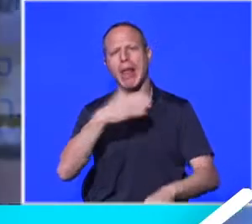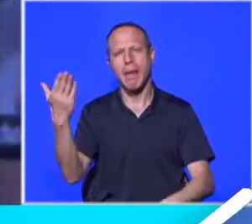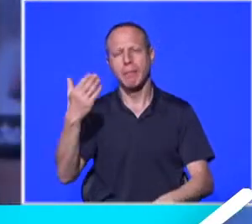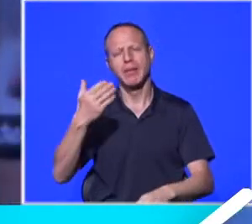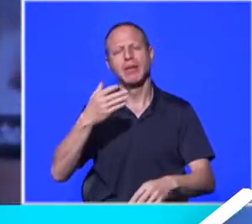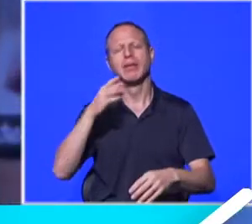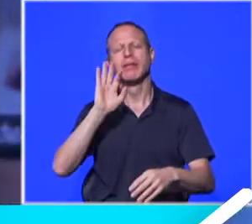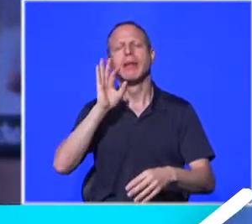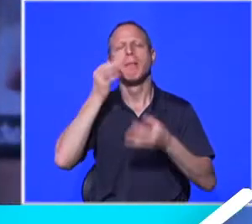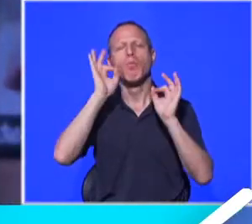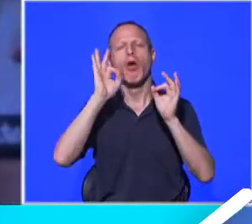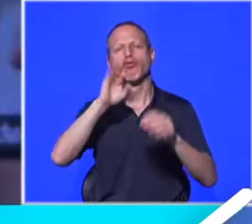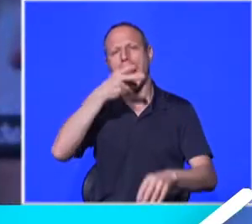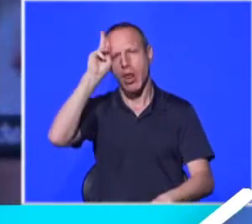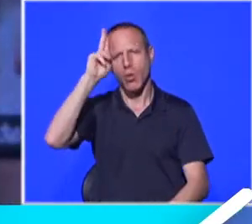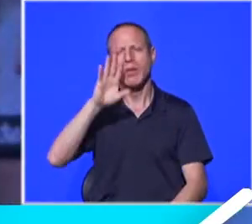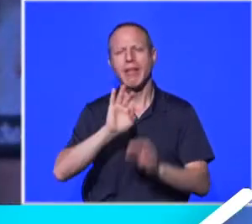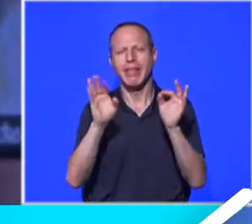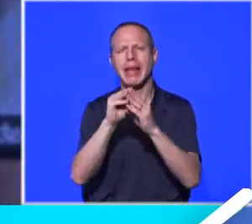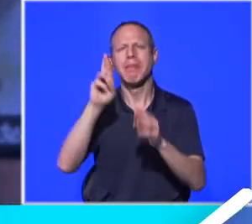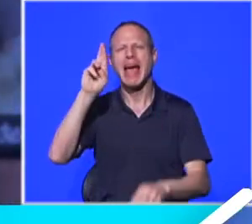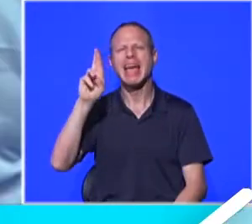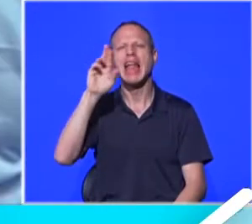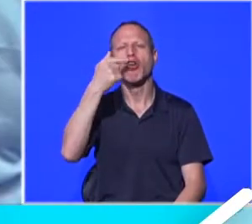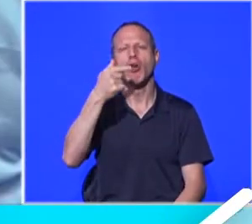אנחנו מתחילים עם רידה ג'אבר. שלום.